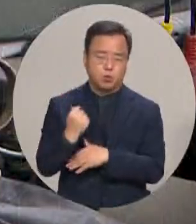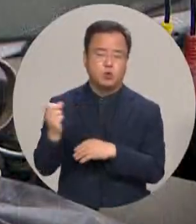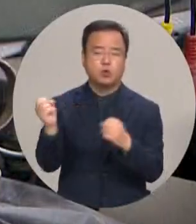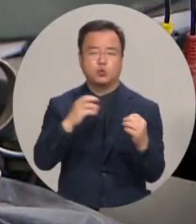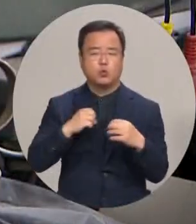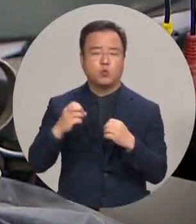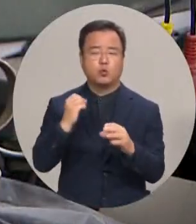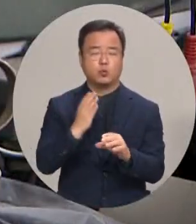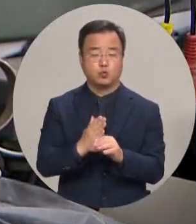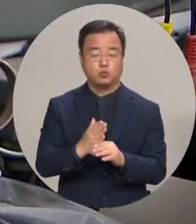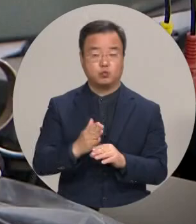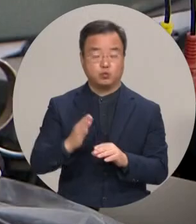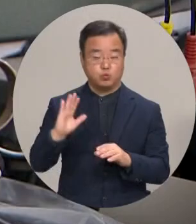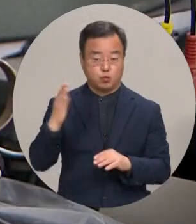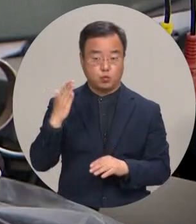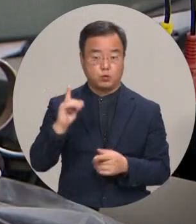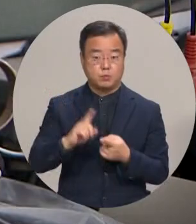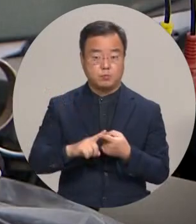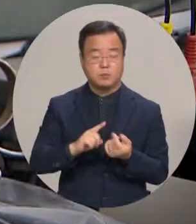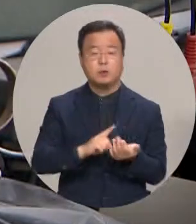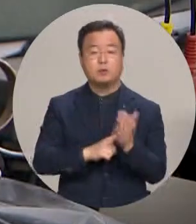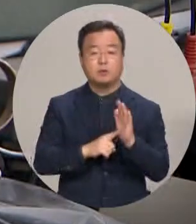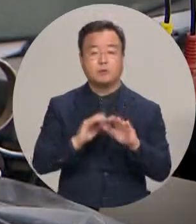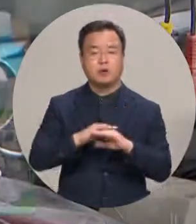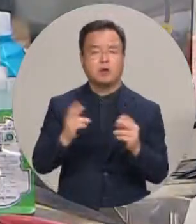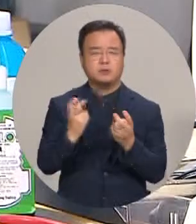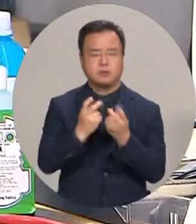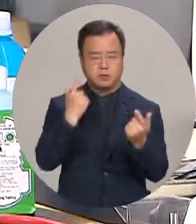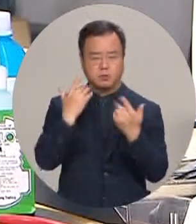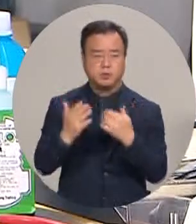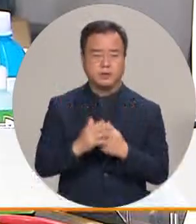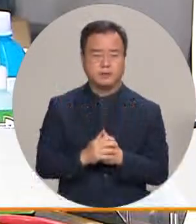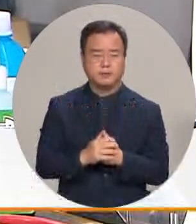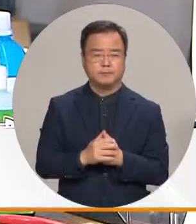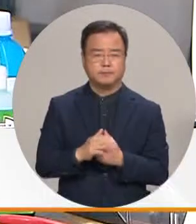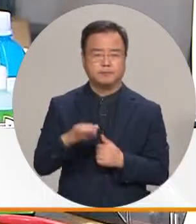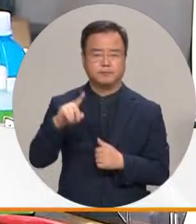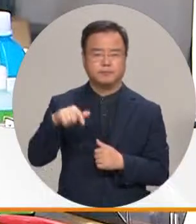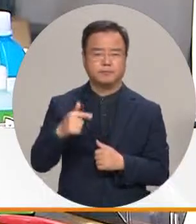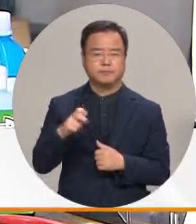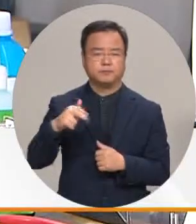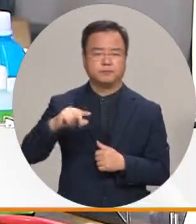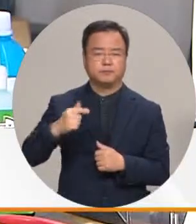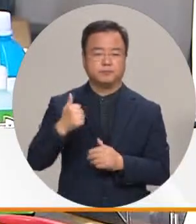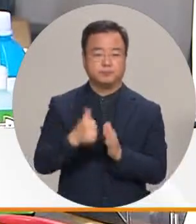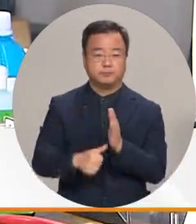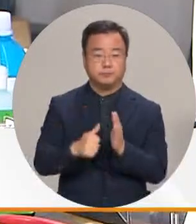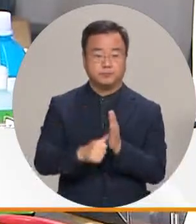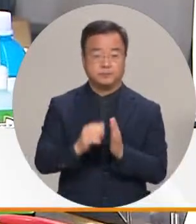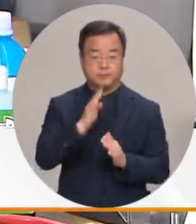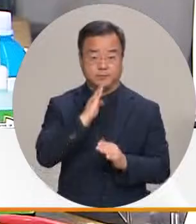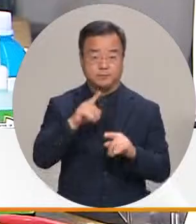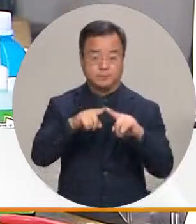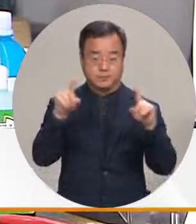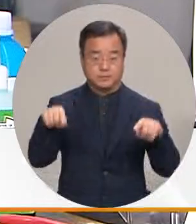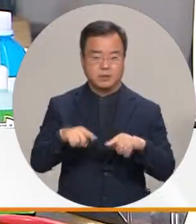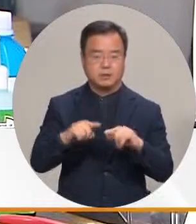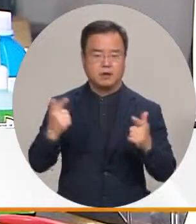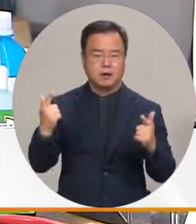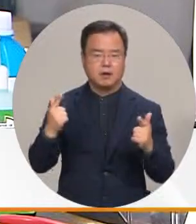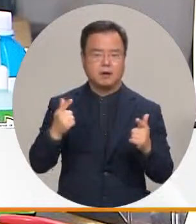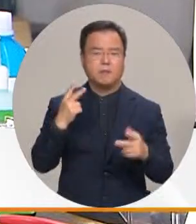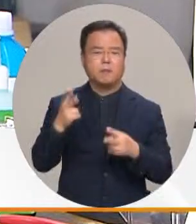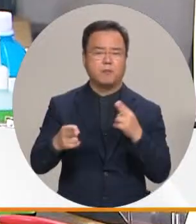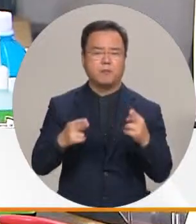그가 내놓은 해답은 명쾌합니다. 백남준 작품의 진수는 모니터에 있는 게 아니고 그 편집에 돌아가는